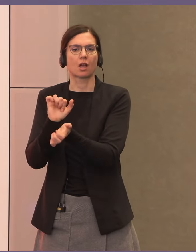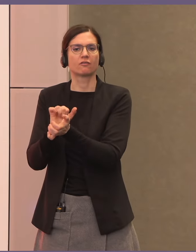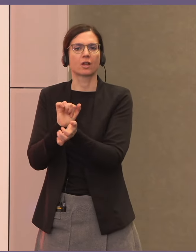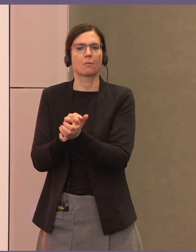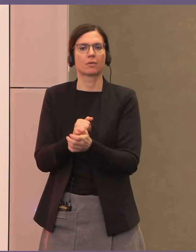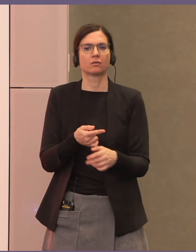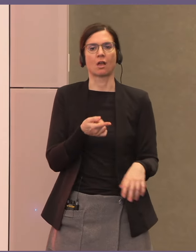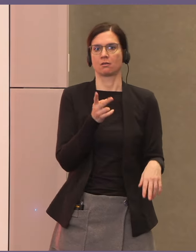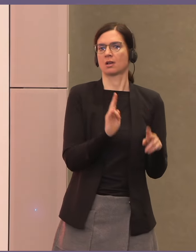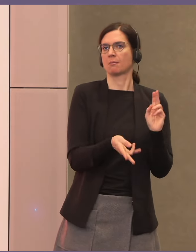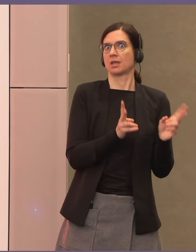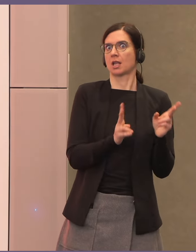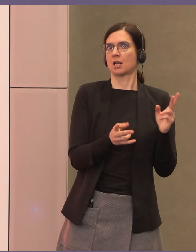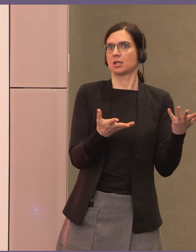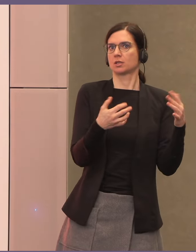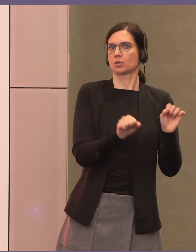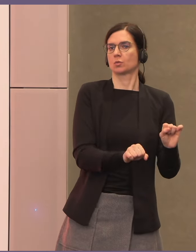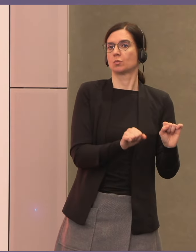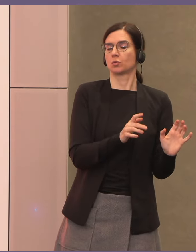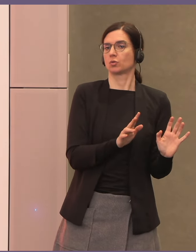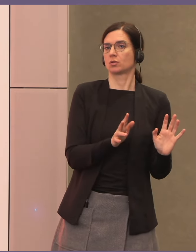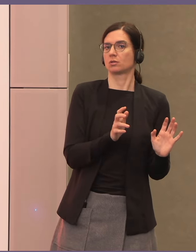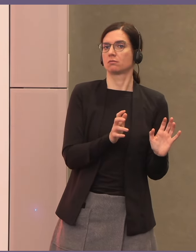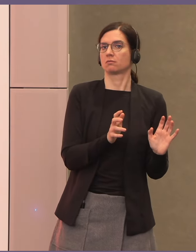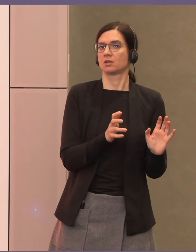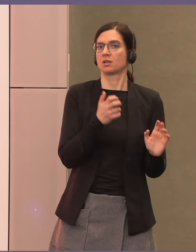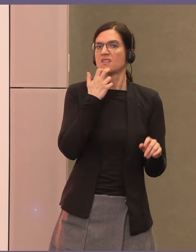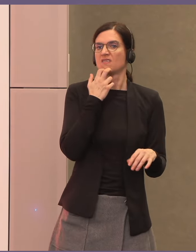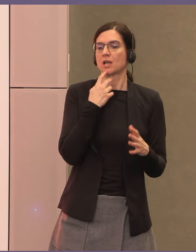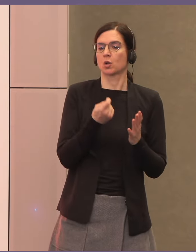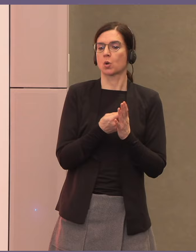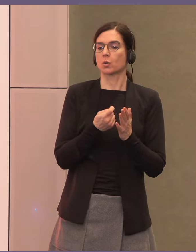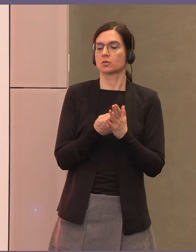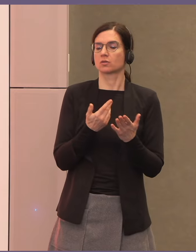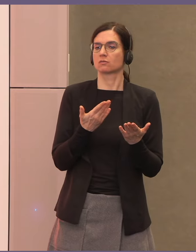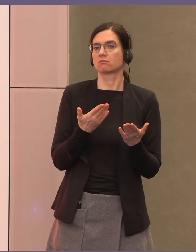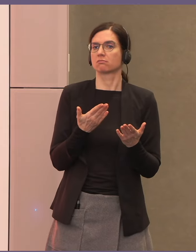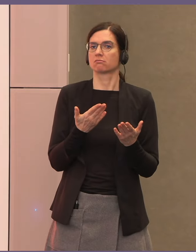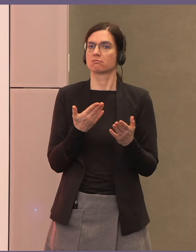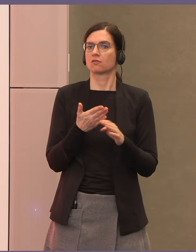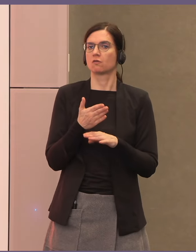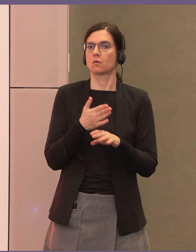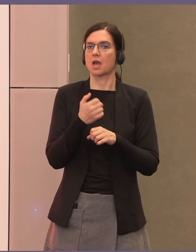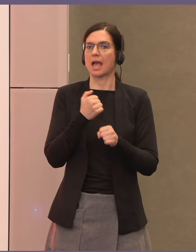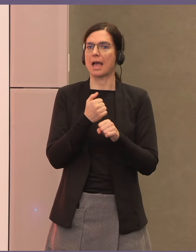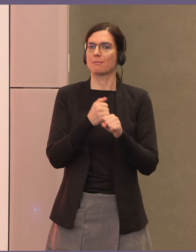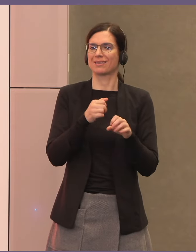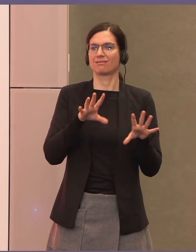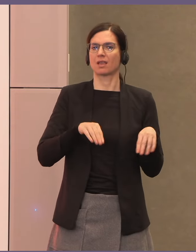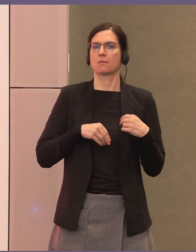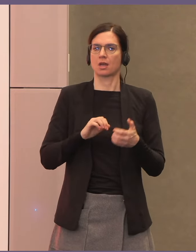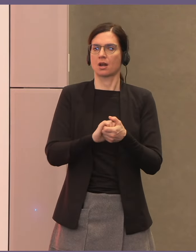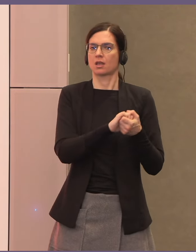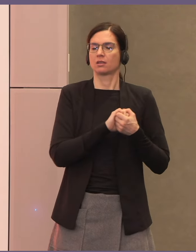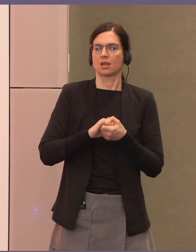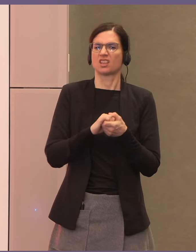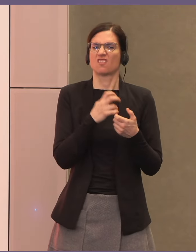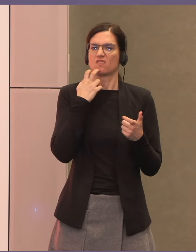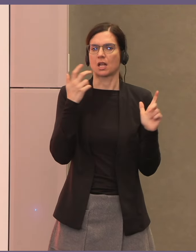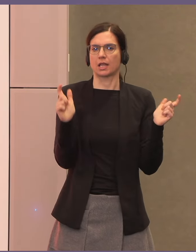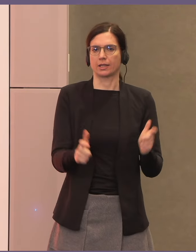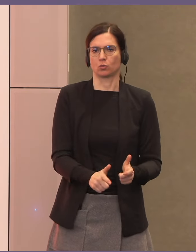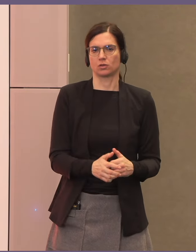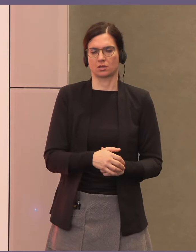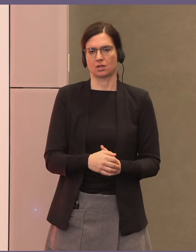Akkumulationsstrategie, durch welche die Kosten für die Herstellung der Arbeiterinnenschaft massiv reduziert